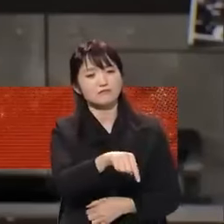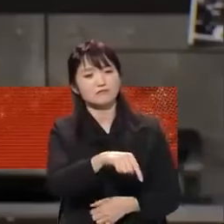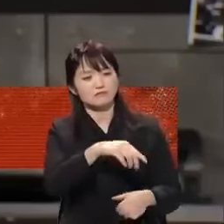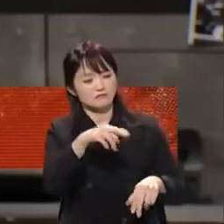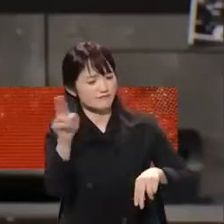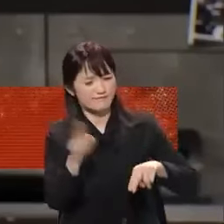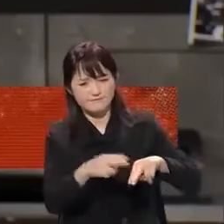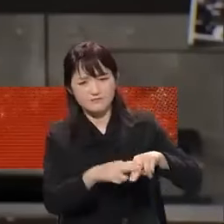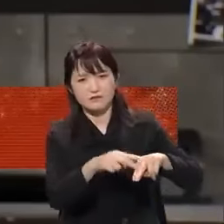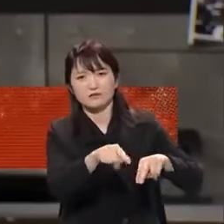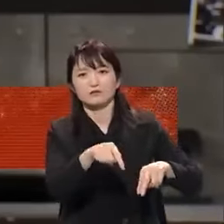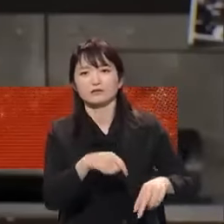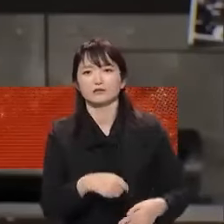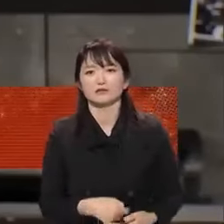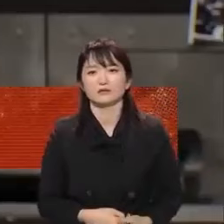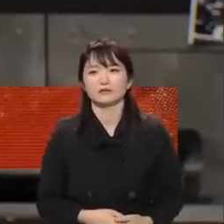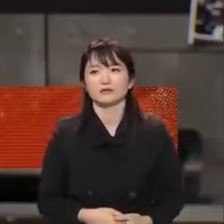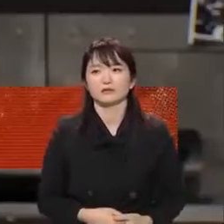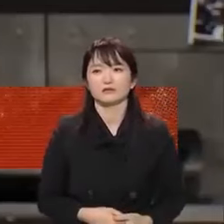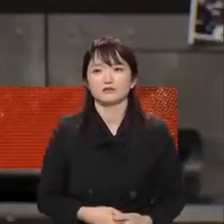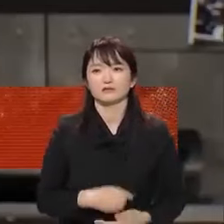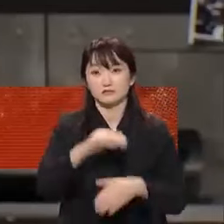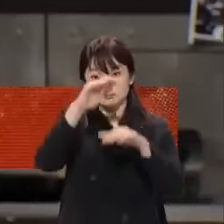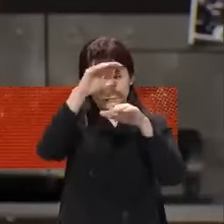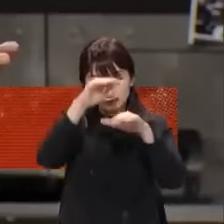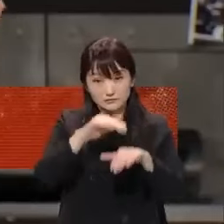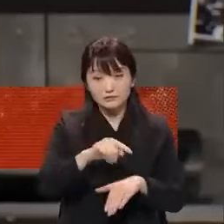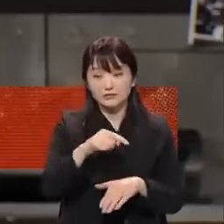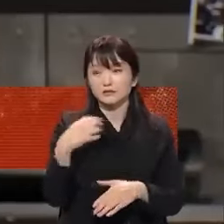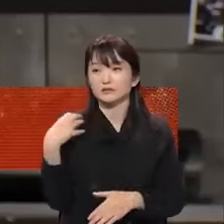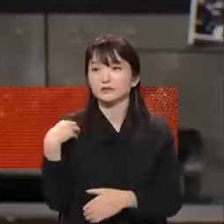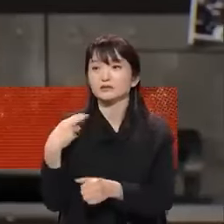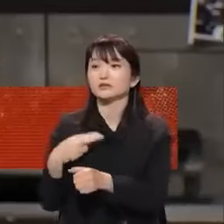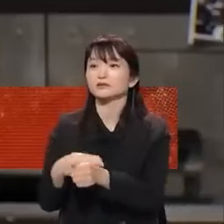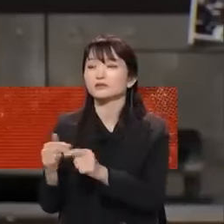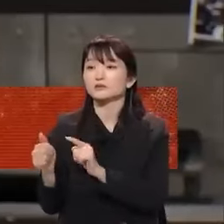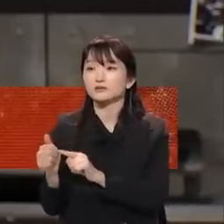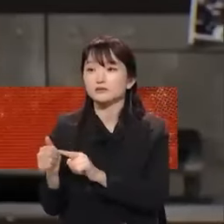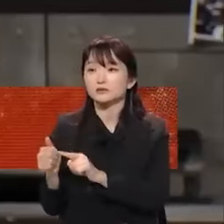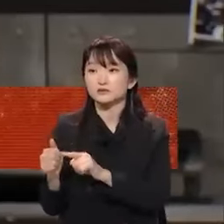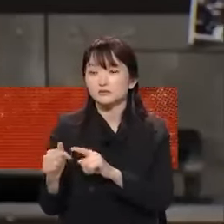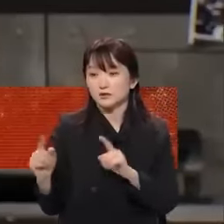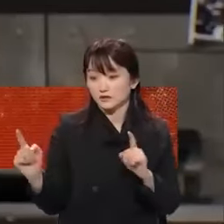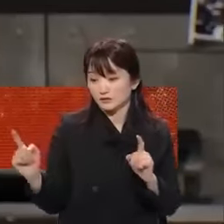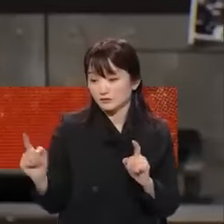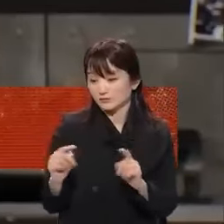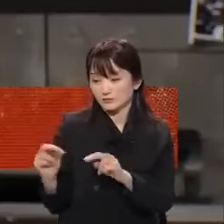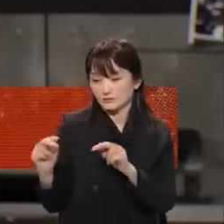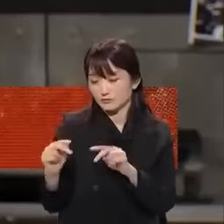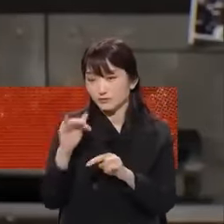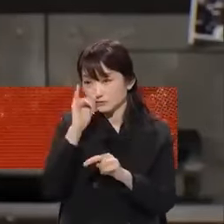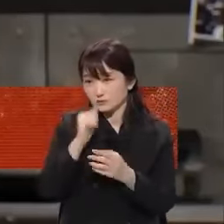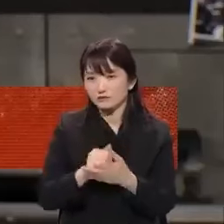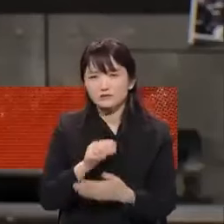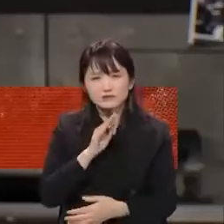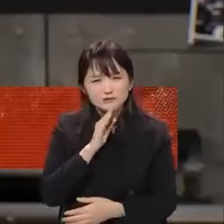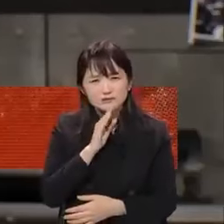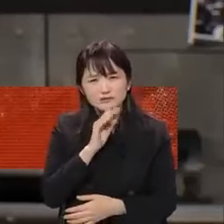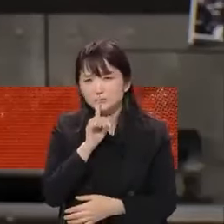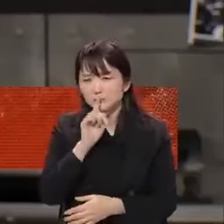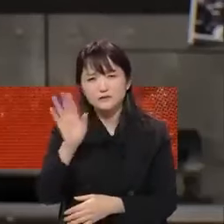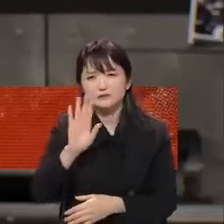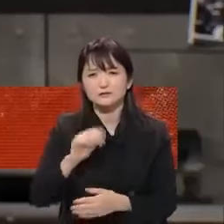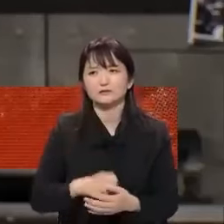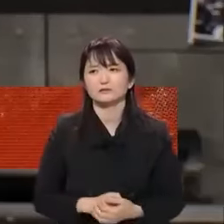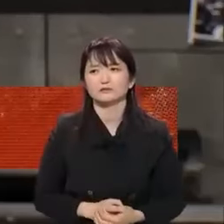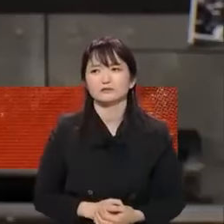이렇게 때렸다라는 겁니다. 물론 이 내용의 자체에서는 담임 선생님이 다투실 수는 있다고 저는 봐요. 이게 확실하게 사실이라고 말씀드리는 건 아닌데